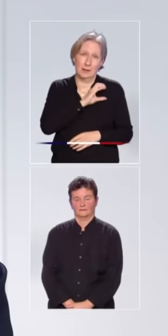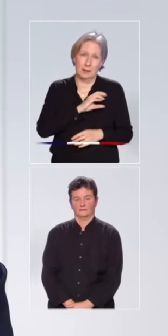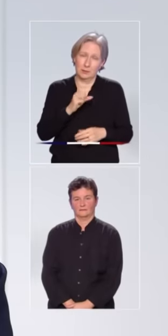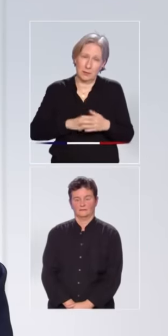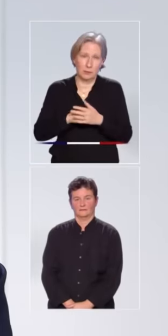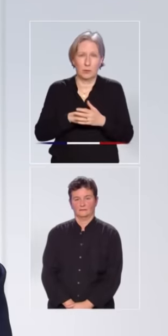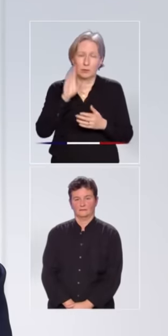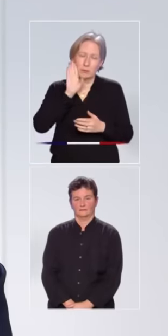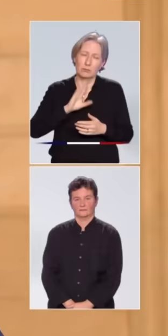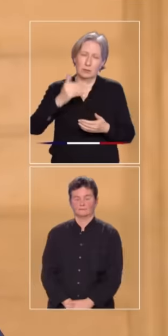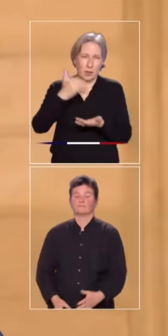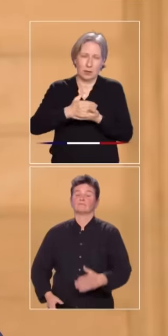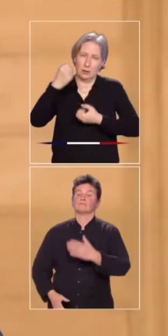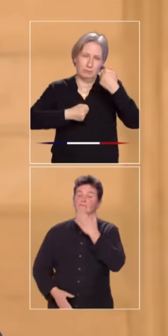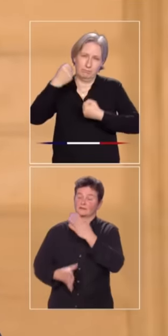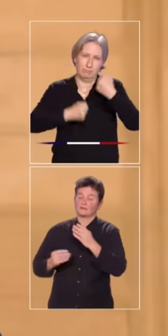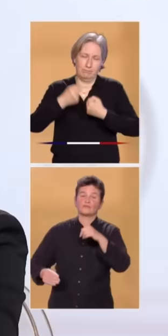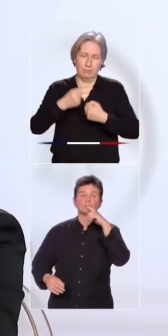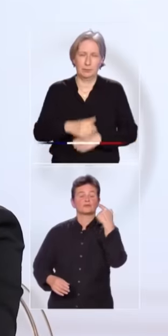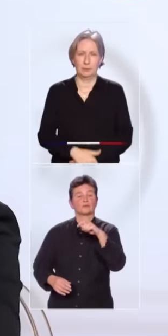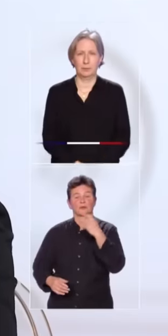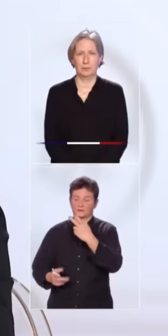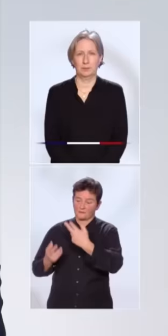encore une fois au cessez-le-feu. Merci beaucoup, Monsieur le Président,